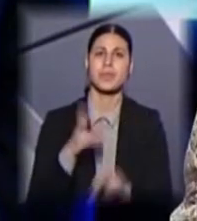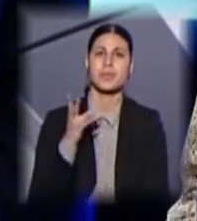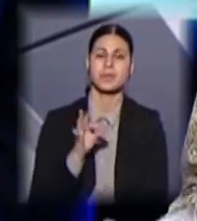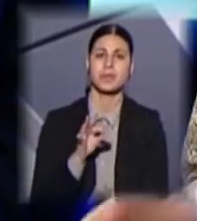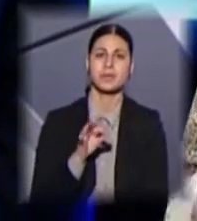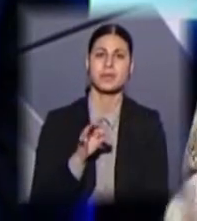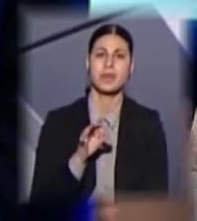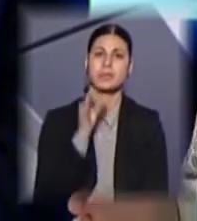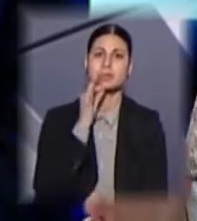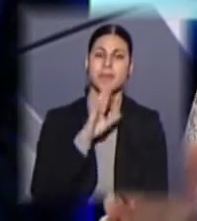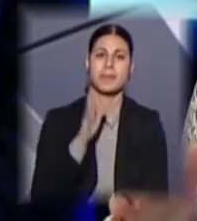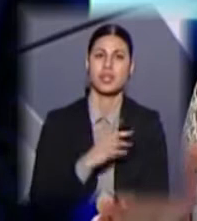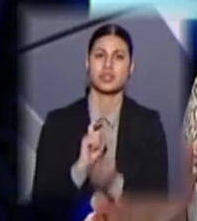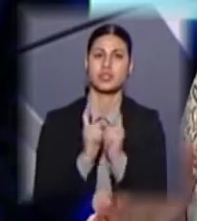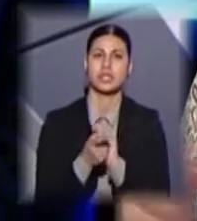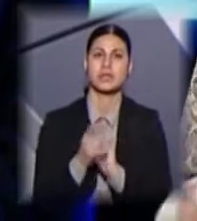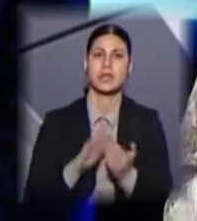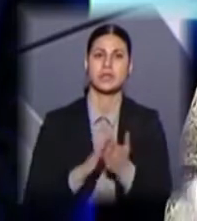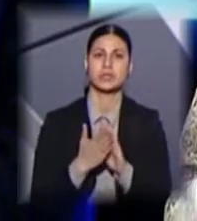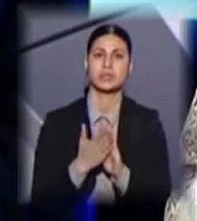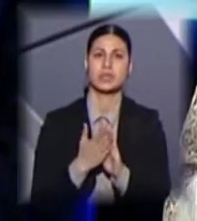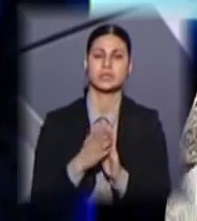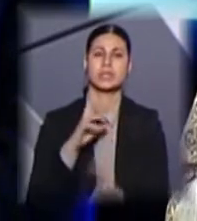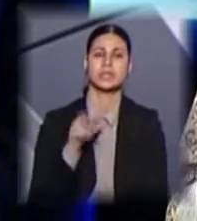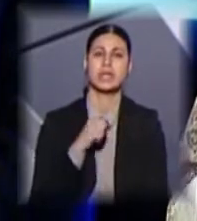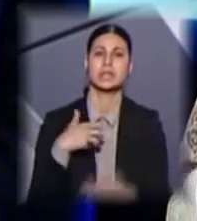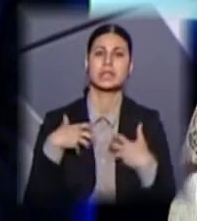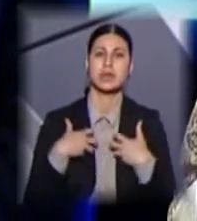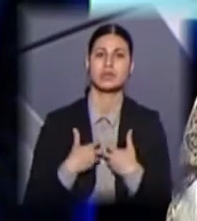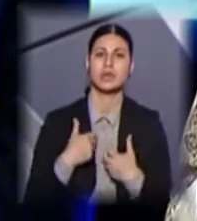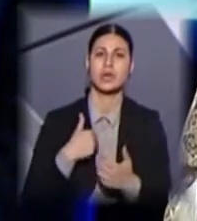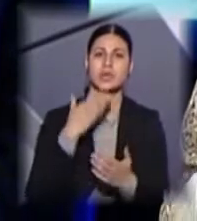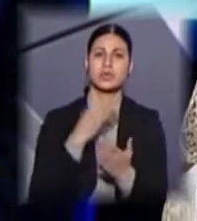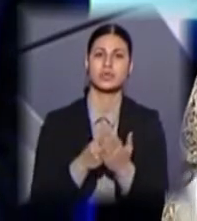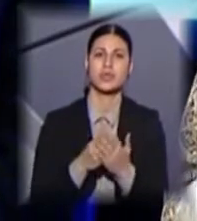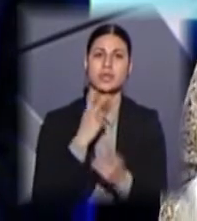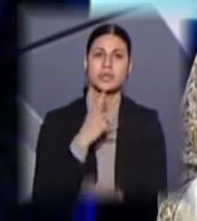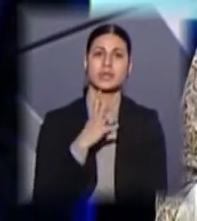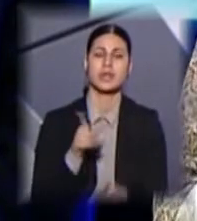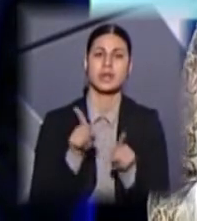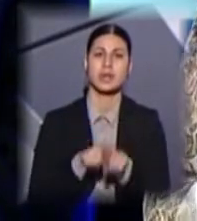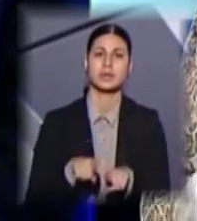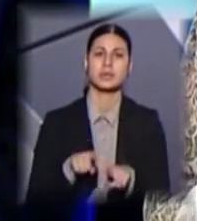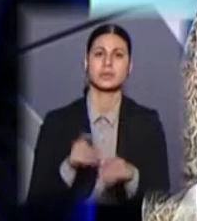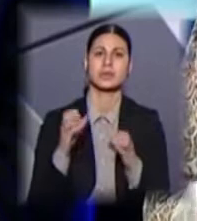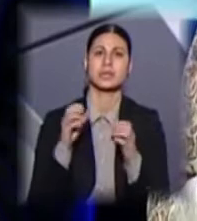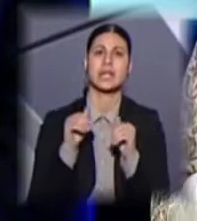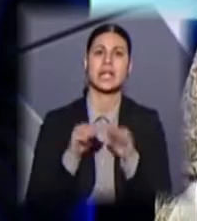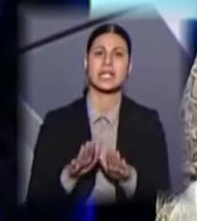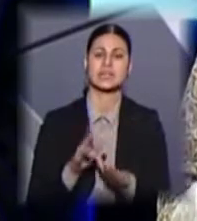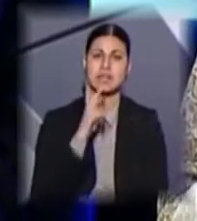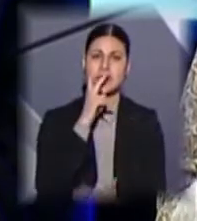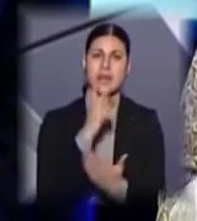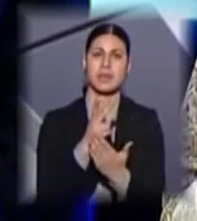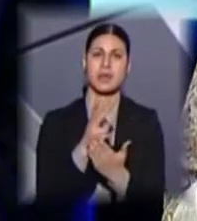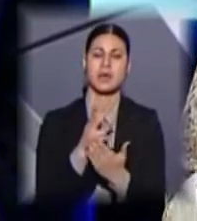მაგრამ მერე სიტუაცია მკვეთრად შეიცვალა და სამწუხაროდ ჩვენ დავდექით პოპულისტური გადაწყვეტილების